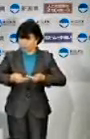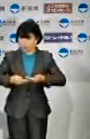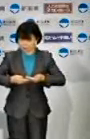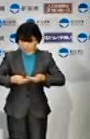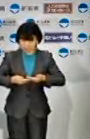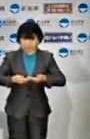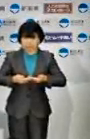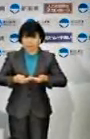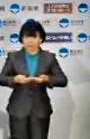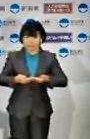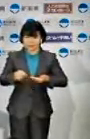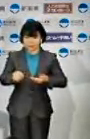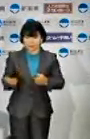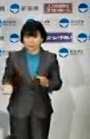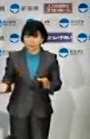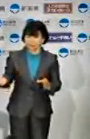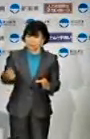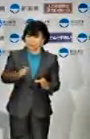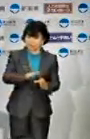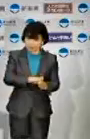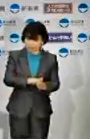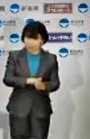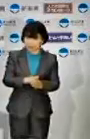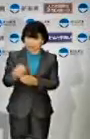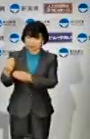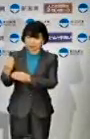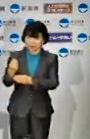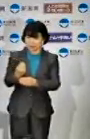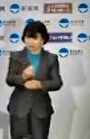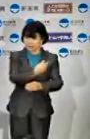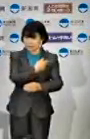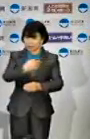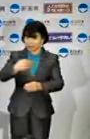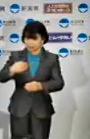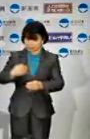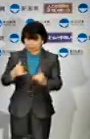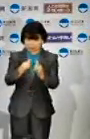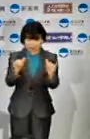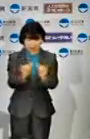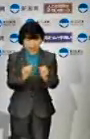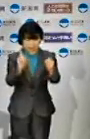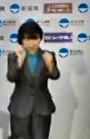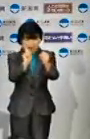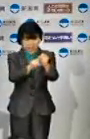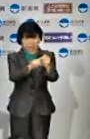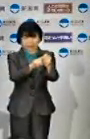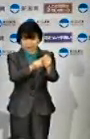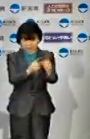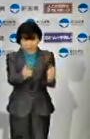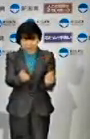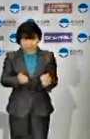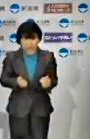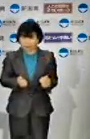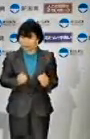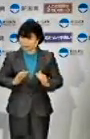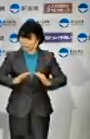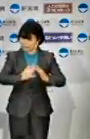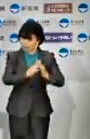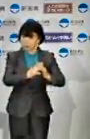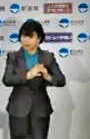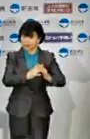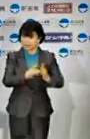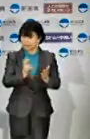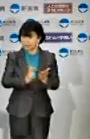し、そこも含んでまさに持続可能な社会づくり、社会を目指していくために必要な取り組むべきこと